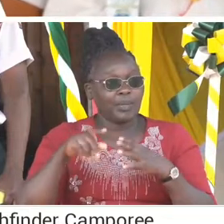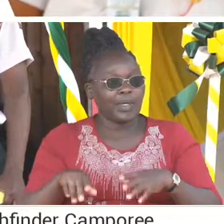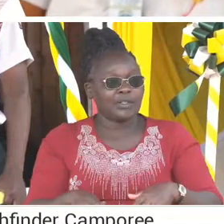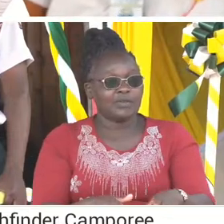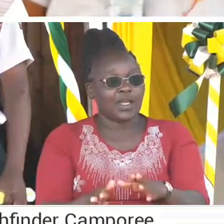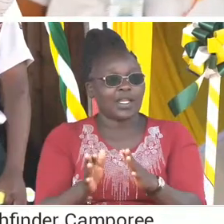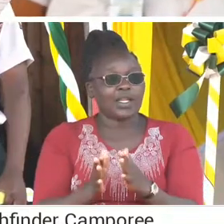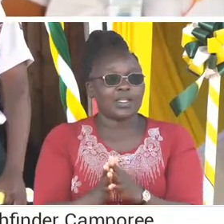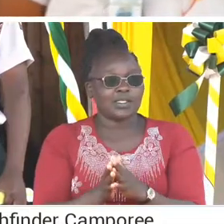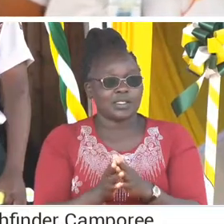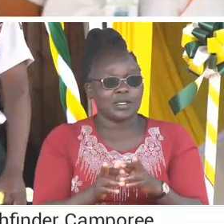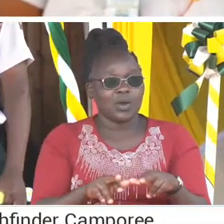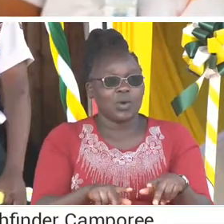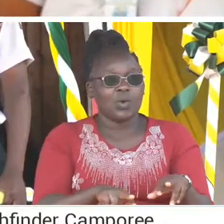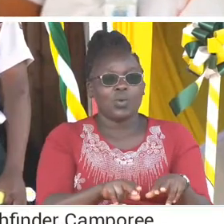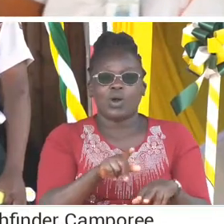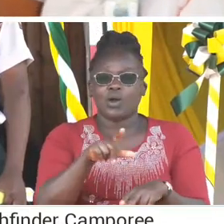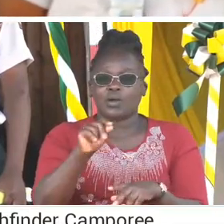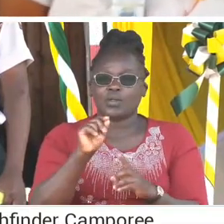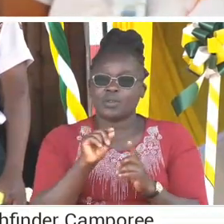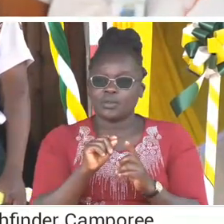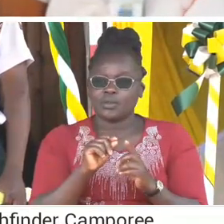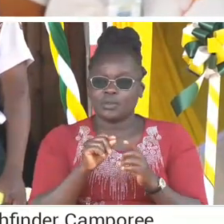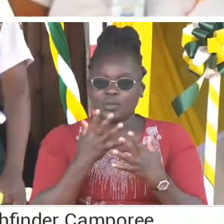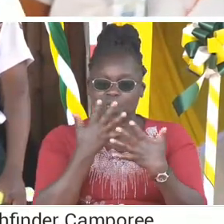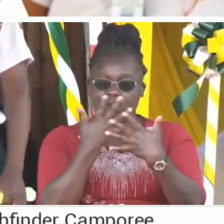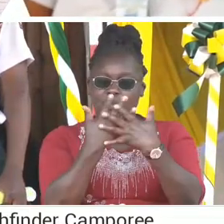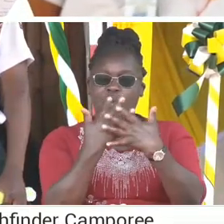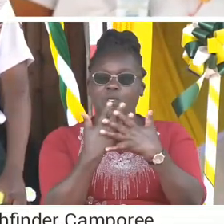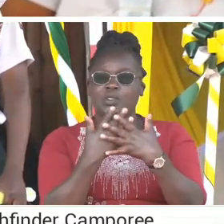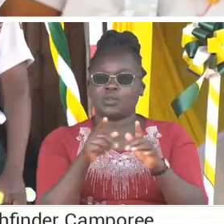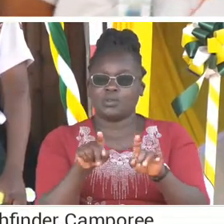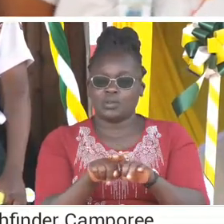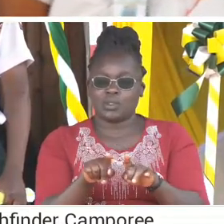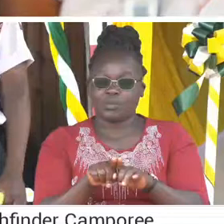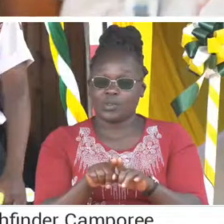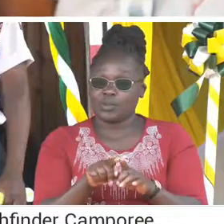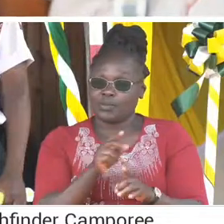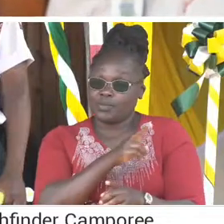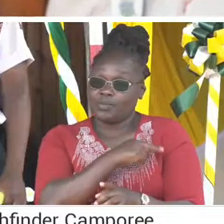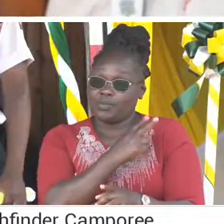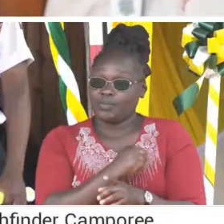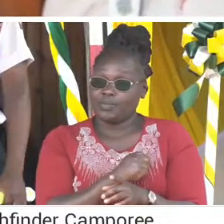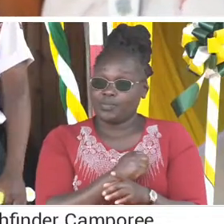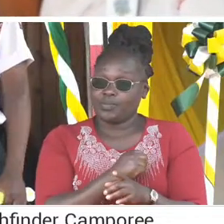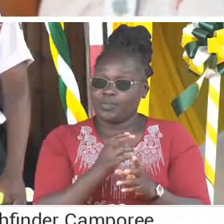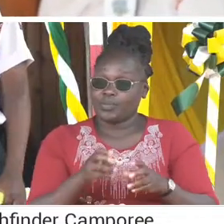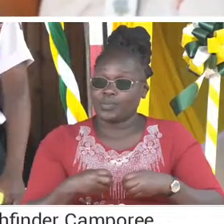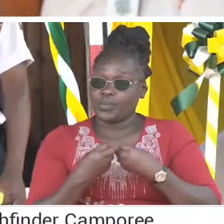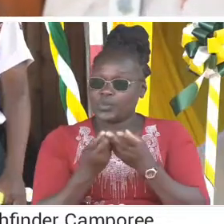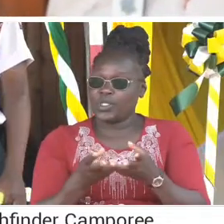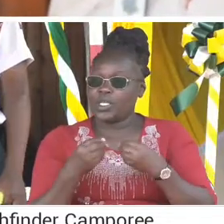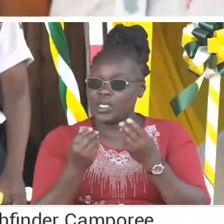walitembelea sehemu ya gerezani na hospitalini wakiwapelekea mahitaji ya siku baada ya